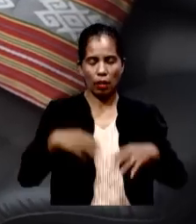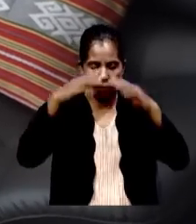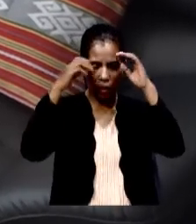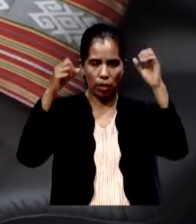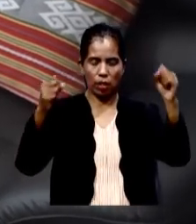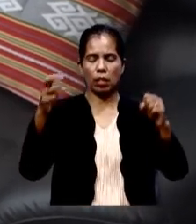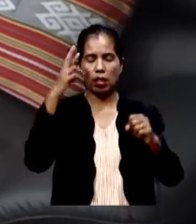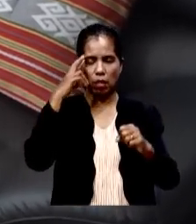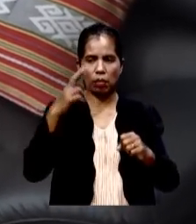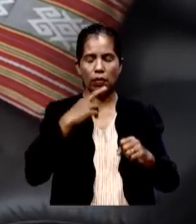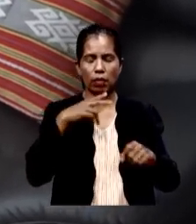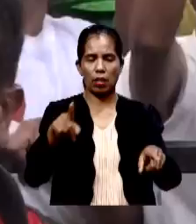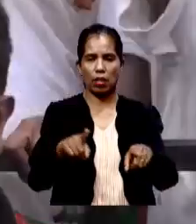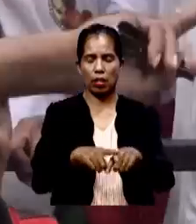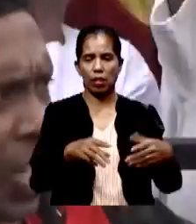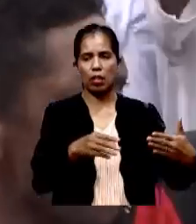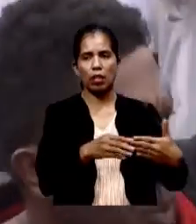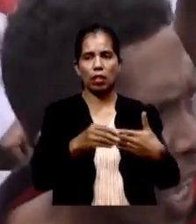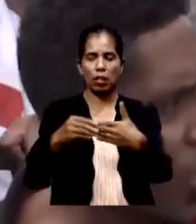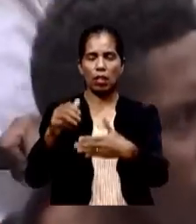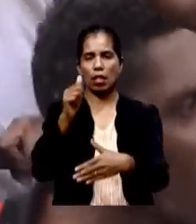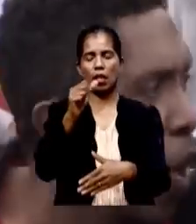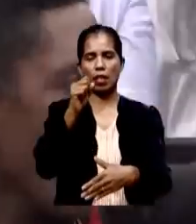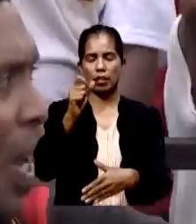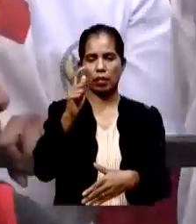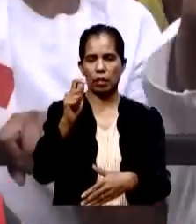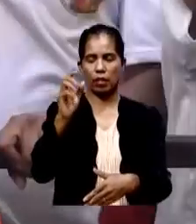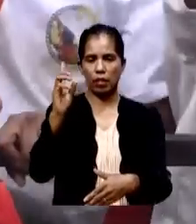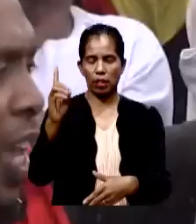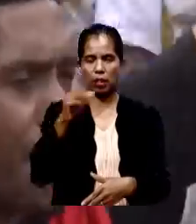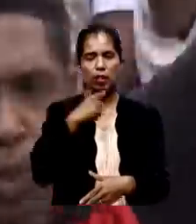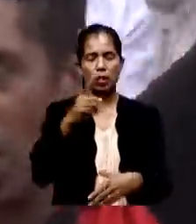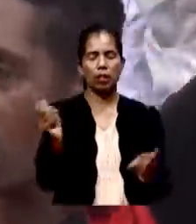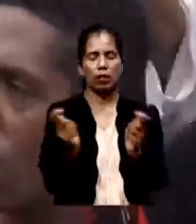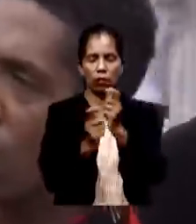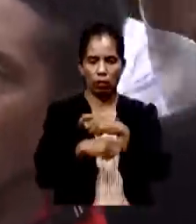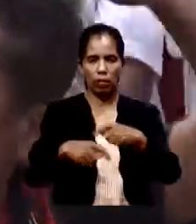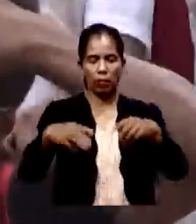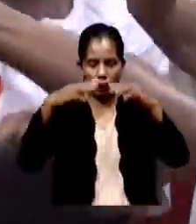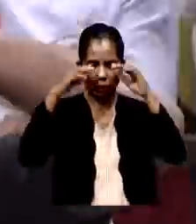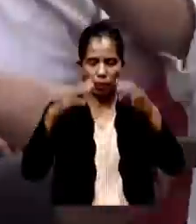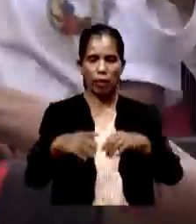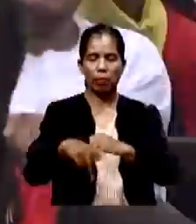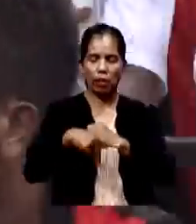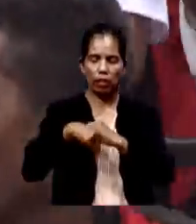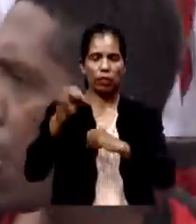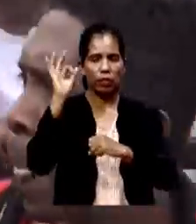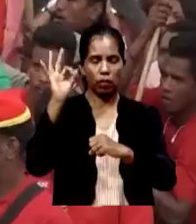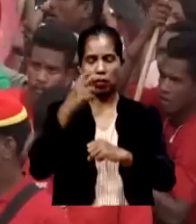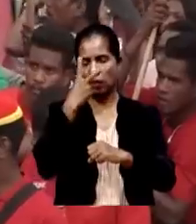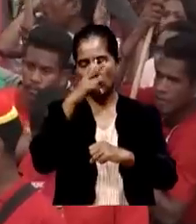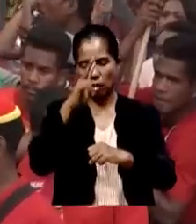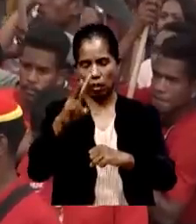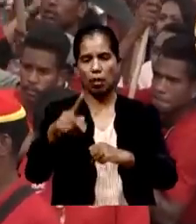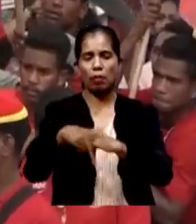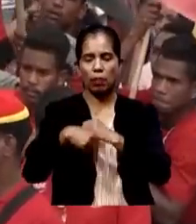Ramos Horta, hanesan fundador partido ASDT, nebe nak filak ba Fretilin mos, dadaung ne preocupa ho vida partido